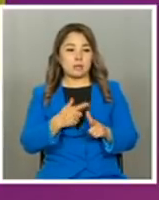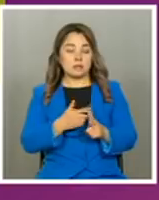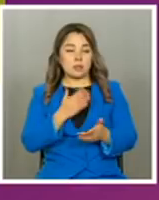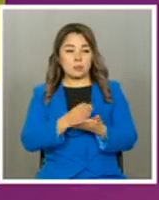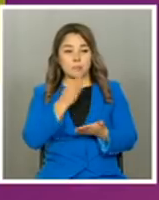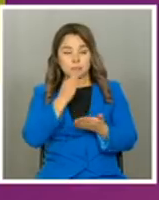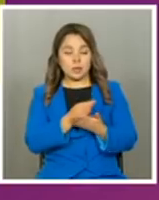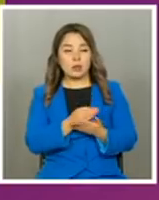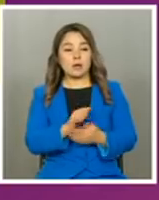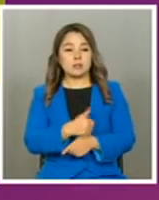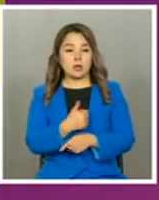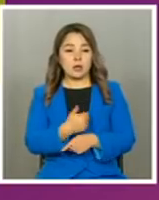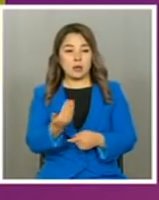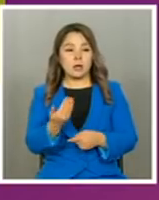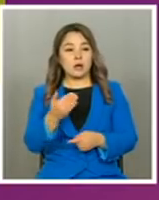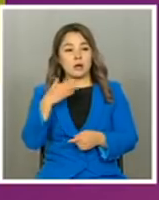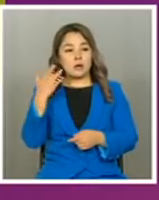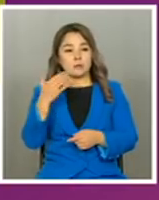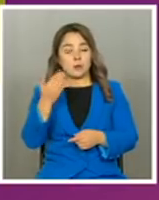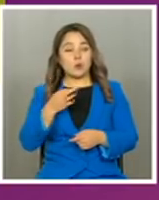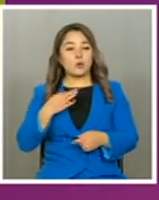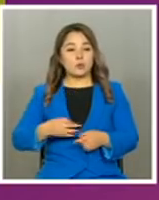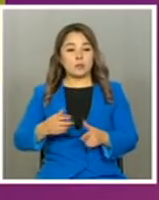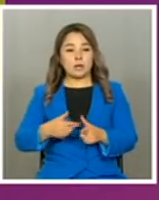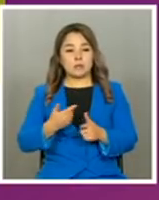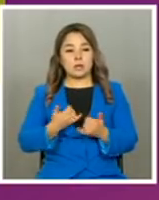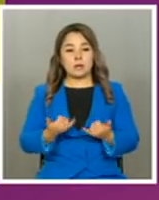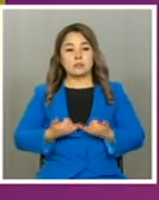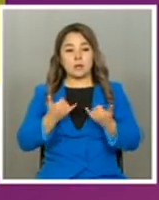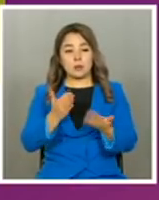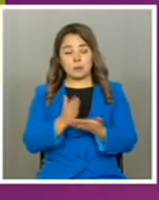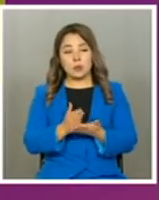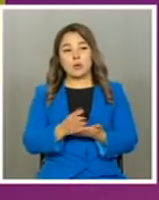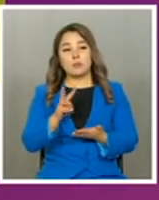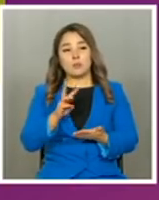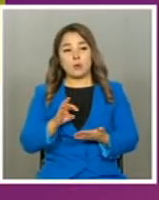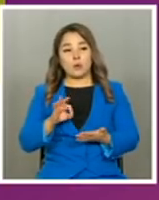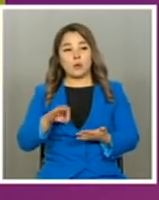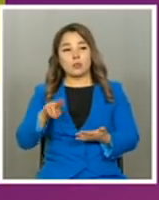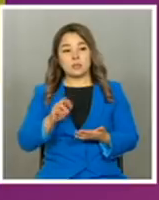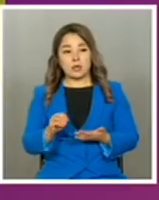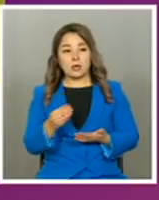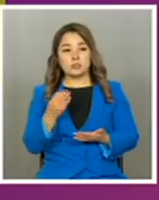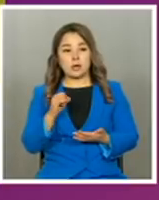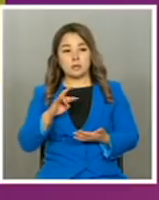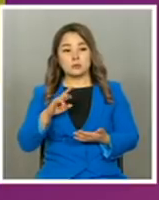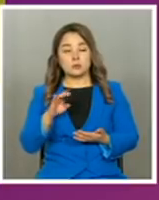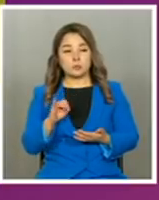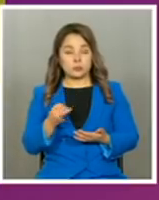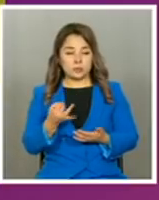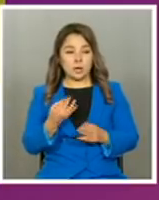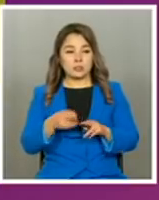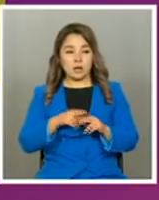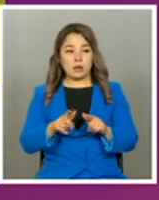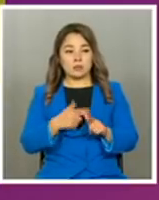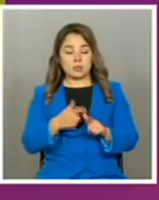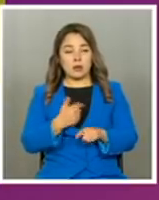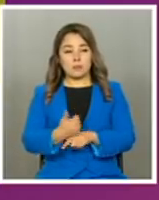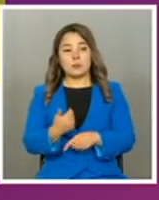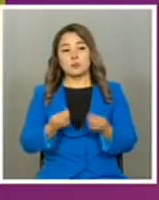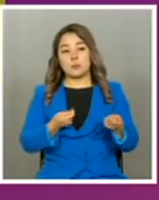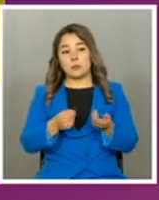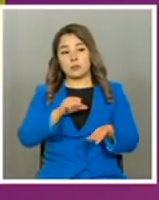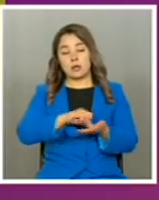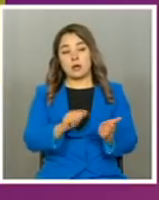болып, Аспан ұлы деген атаққа ие болады. Мөде Шаньюйдің билікке келуімен ғұндар жерлерін кеңейту үшін